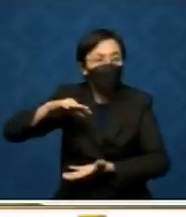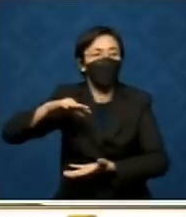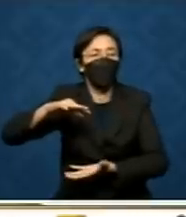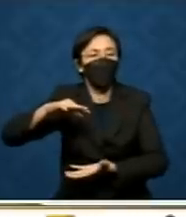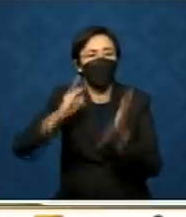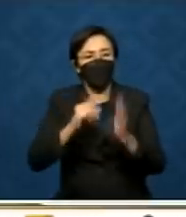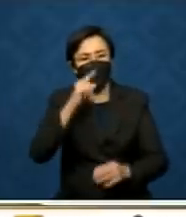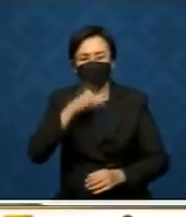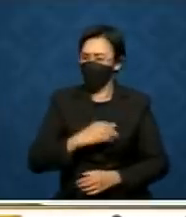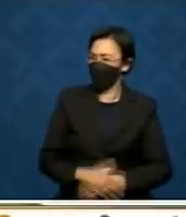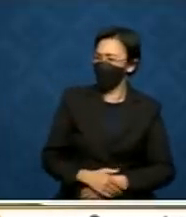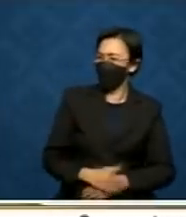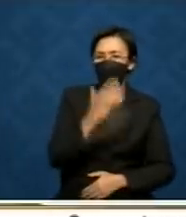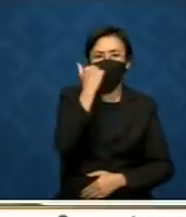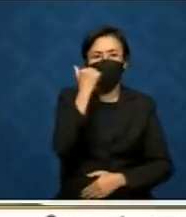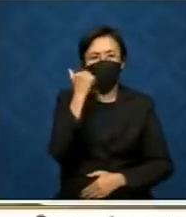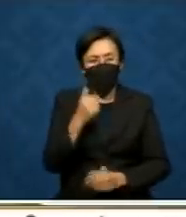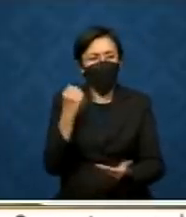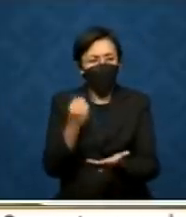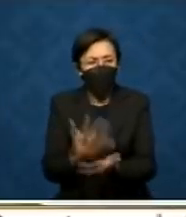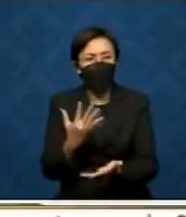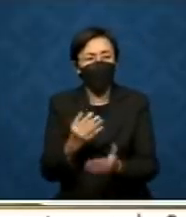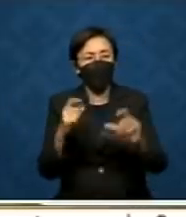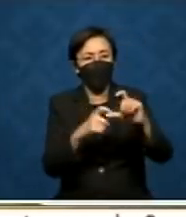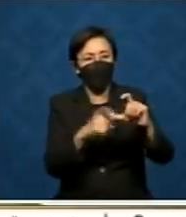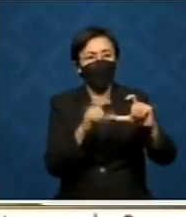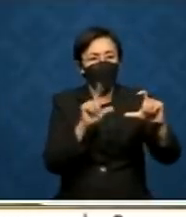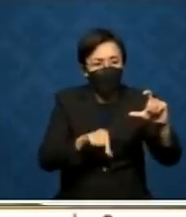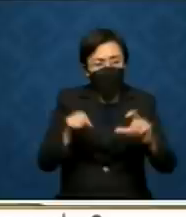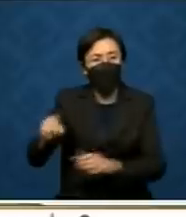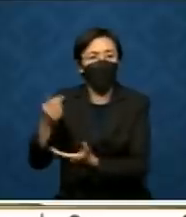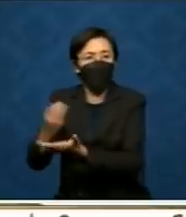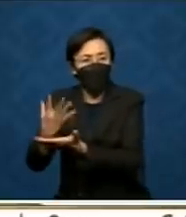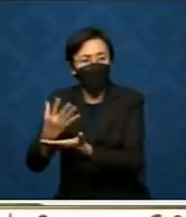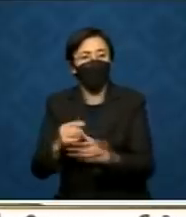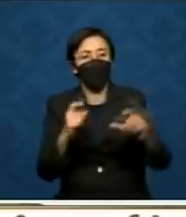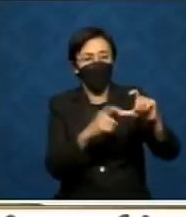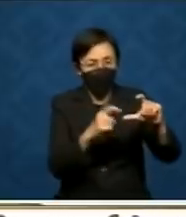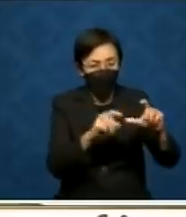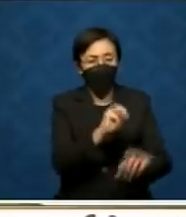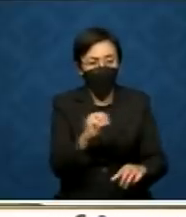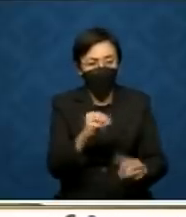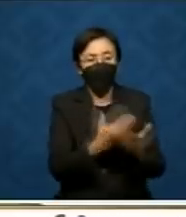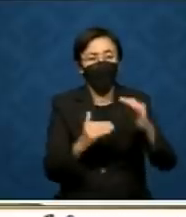คนไทยก็เอาแล้วทำไมแล้วแถมแพงก่อนไฟเซอร์อีกด้วยแพงกว่ามาโดนหน้าอีกด้วย